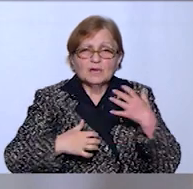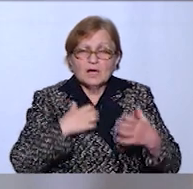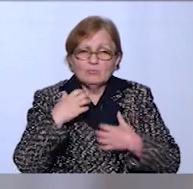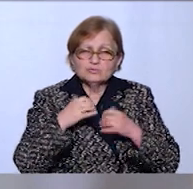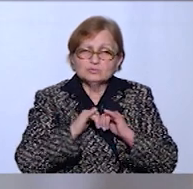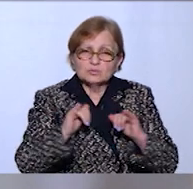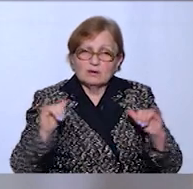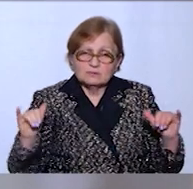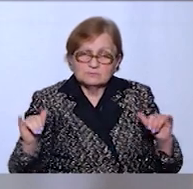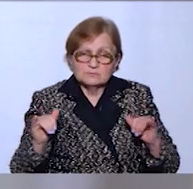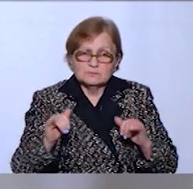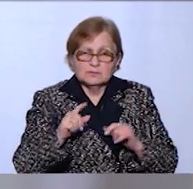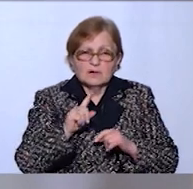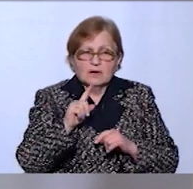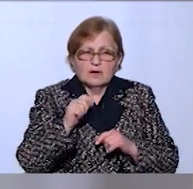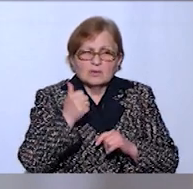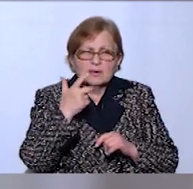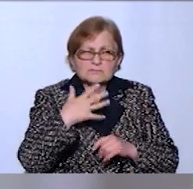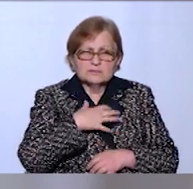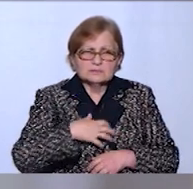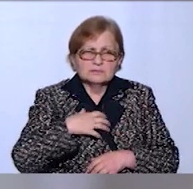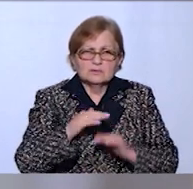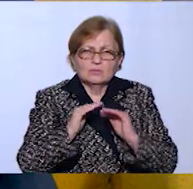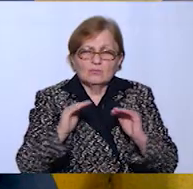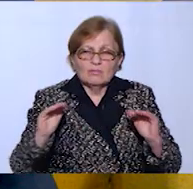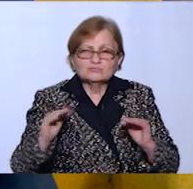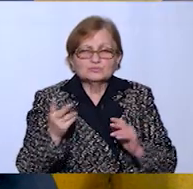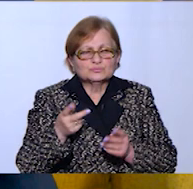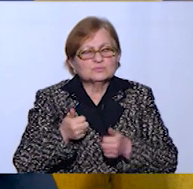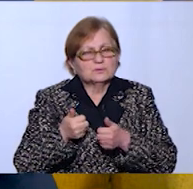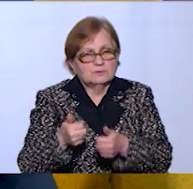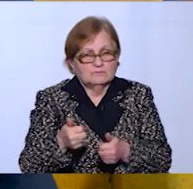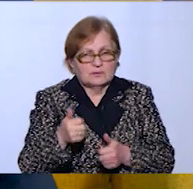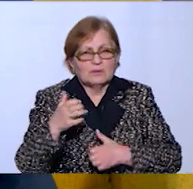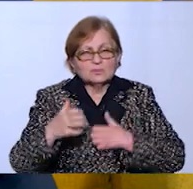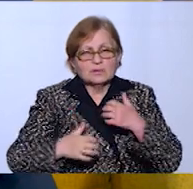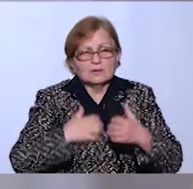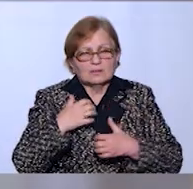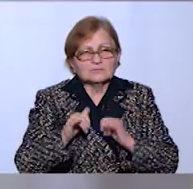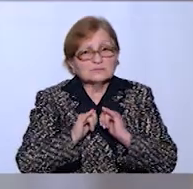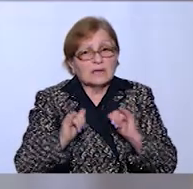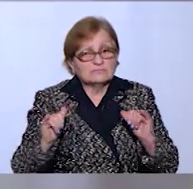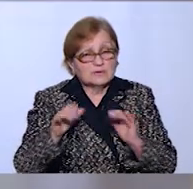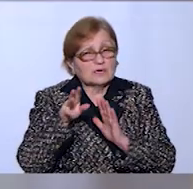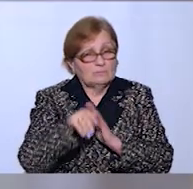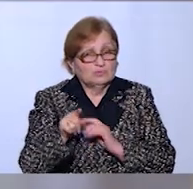და მშობლის პირველი რეაქცია შეიძლება იყოს რომ გაჩერდი, ნუ ტირი, ეს არ შეიძლება. თინამდვილეში ის რომ